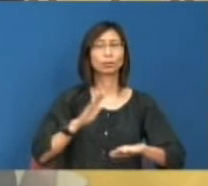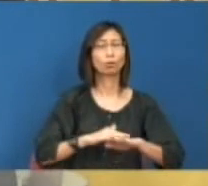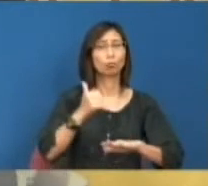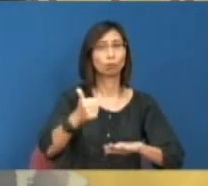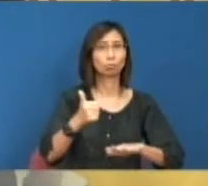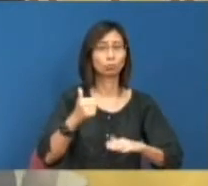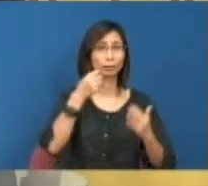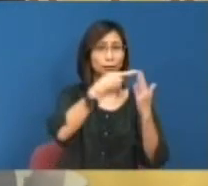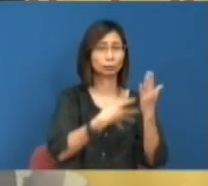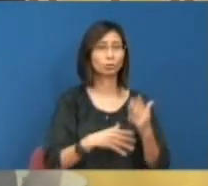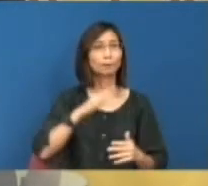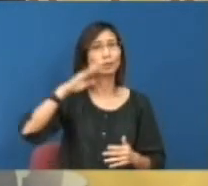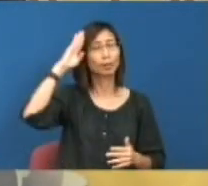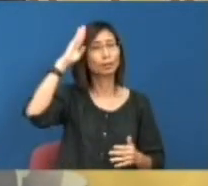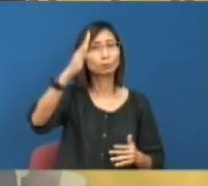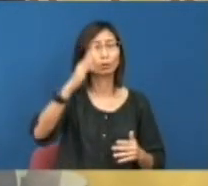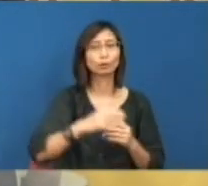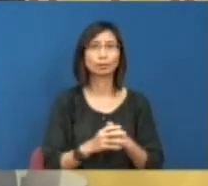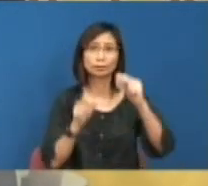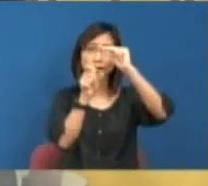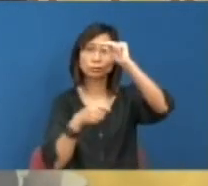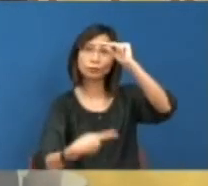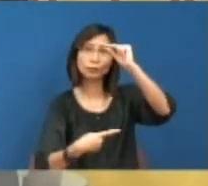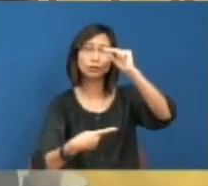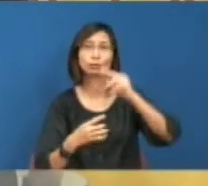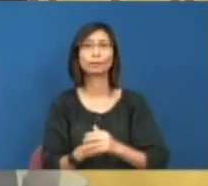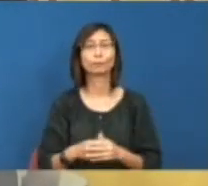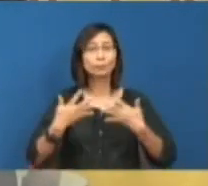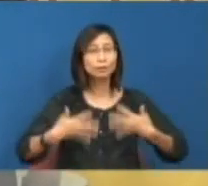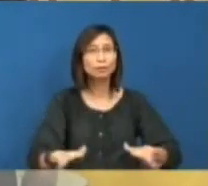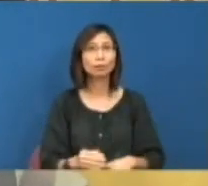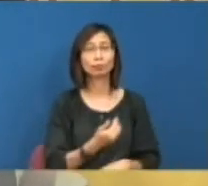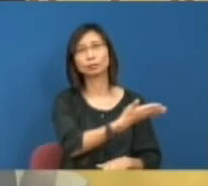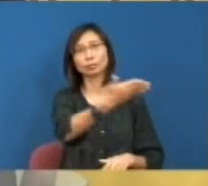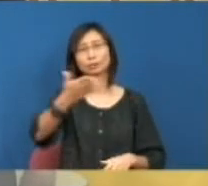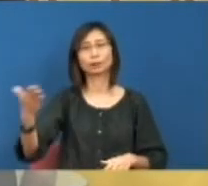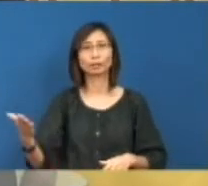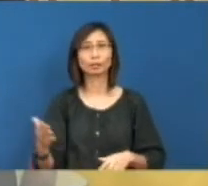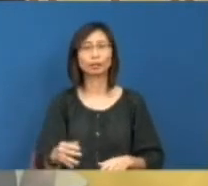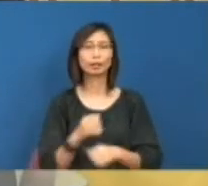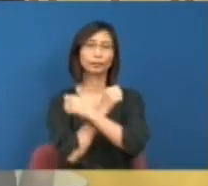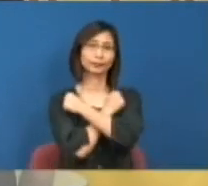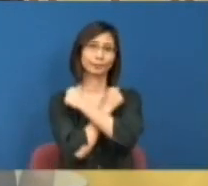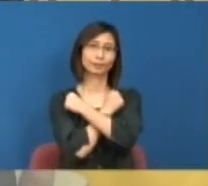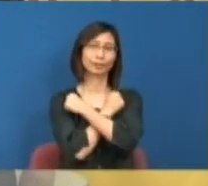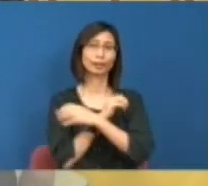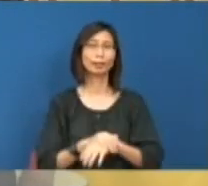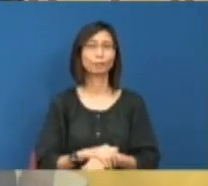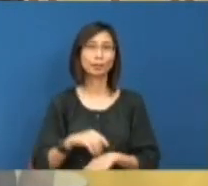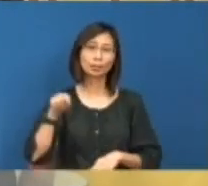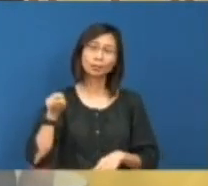望在七日之後大家是唞下暑啊，之後希望大家能夠是就這個問題有